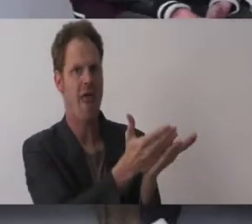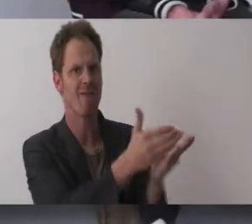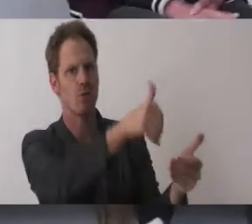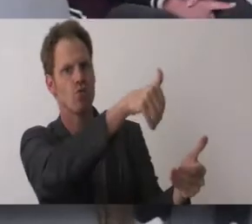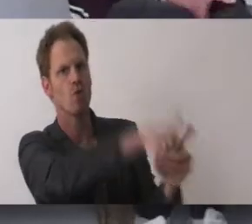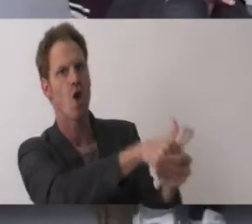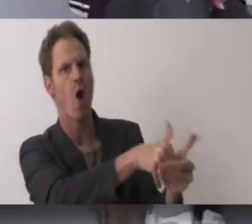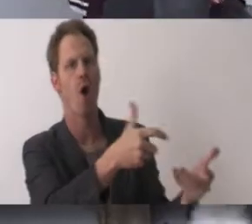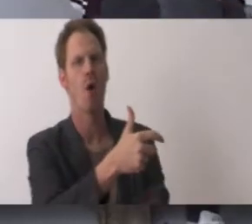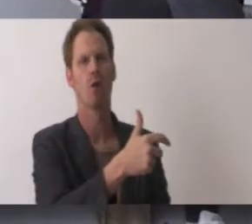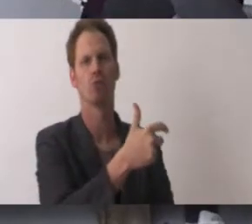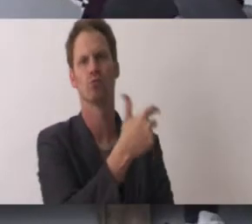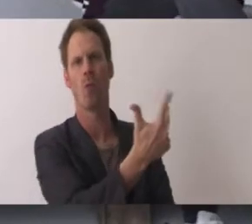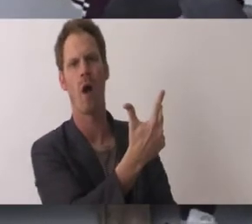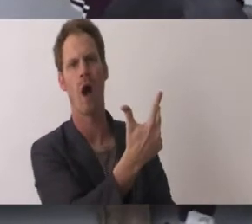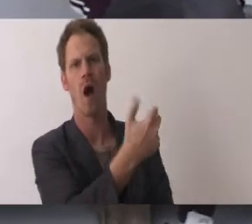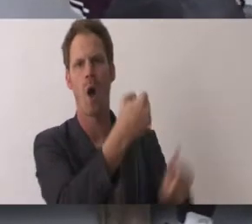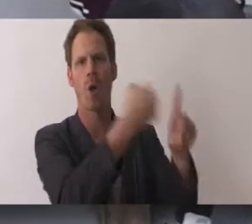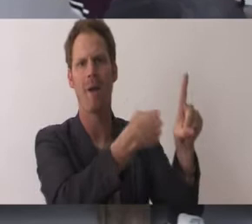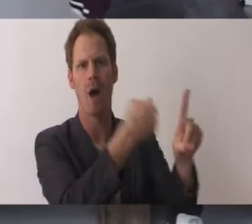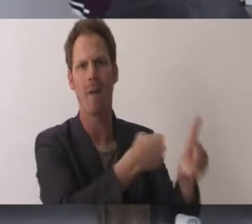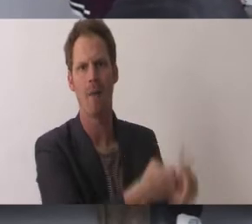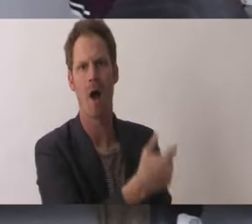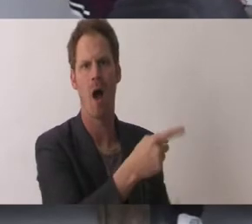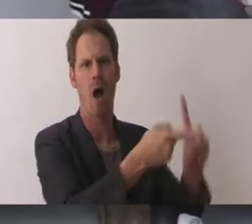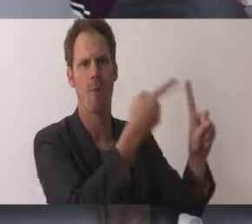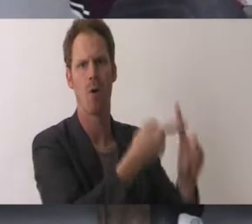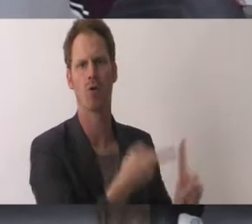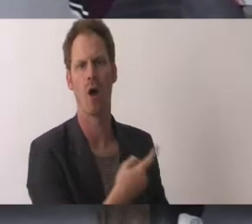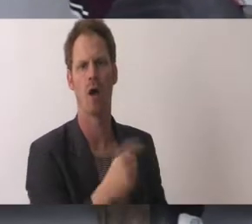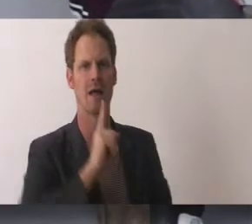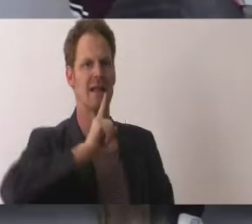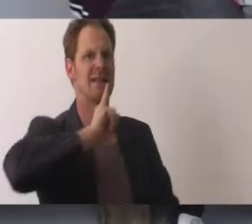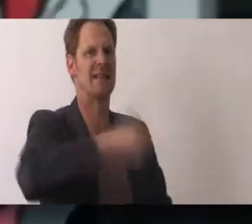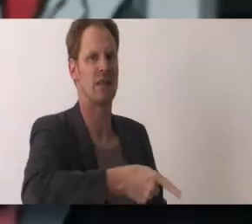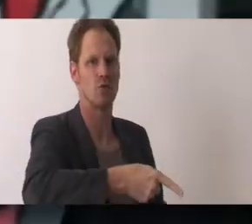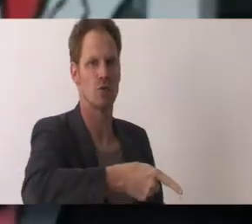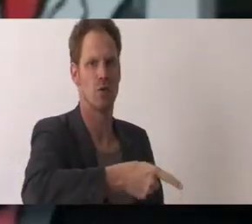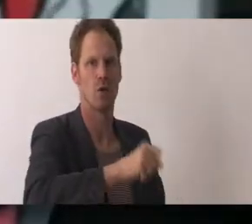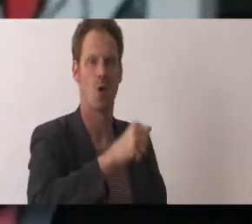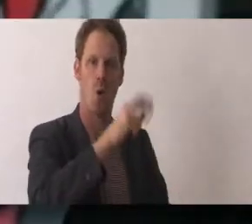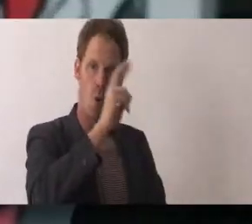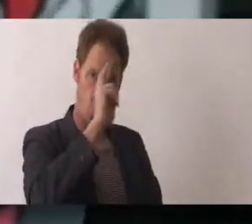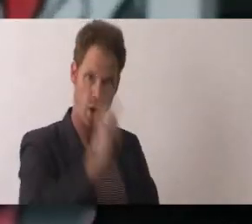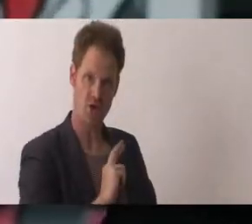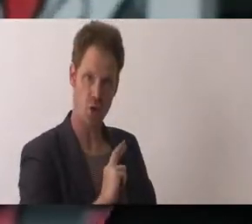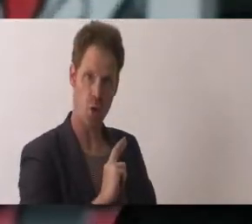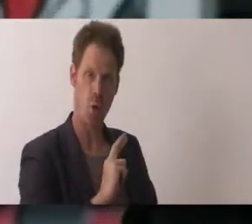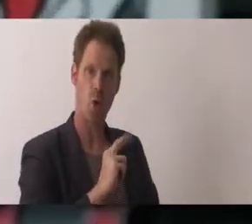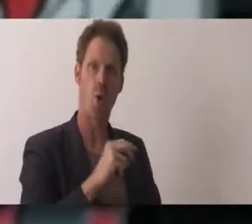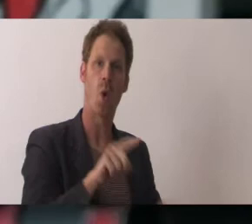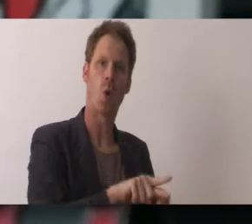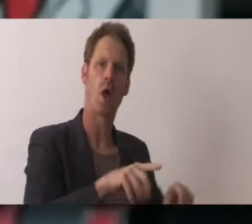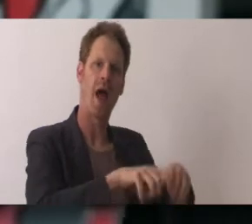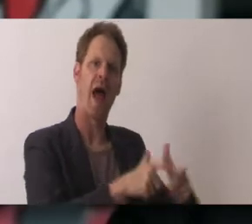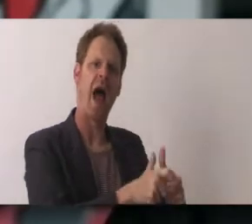le manifeste, en fait, il y a trois combats qui sont importants, donc c'est le combat contre la dictature, le combat contre la religion, et